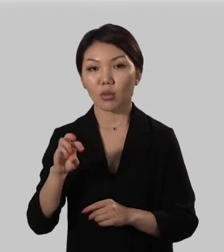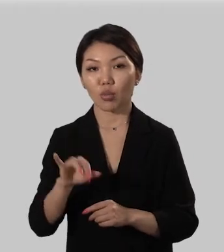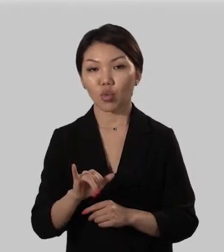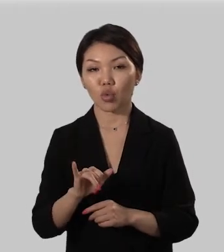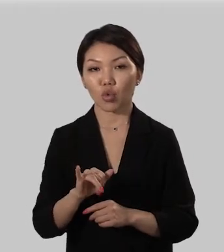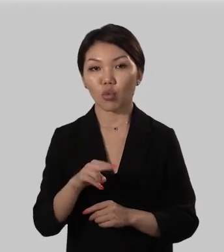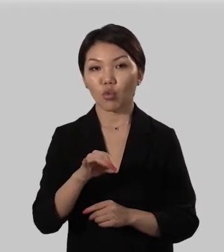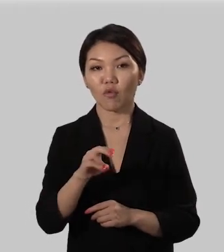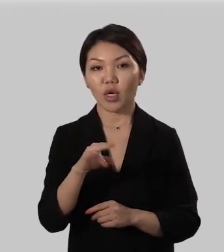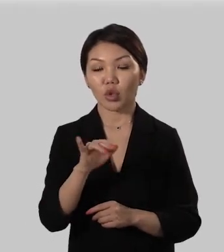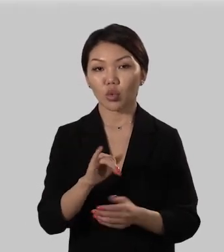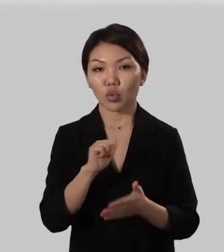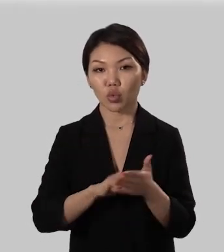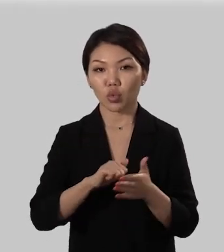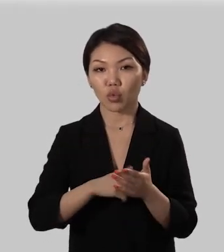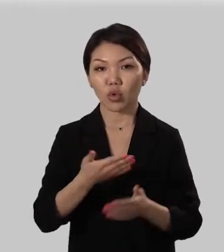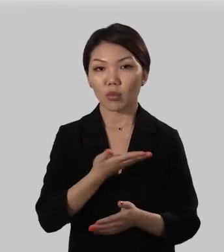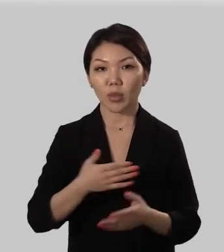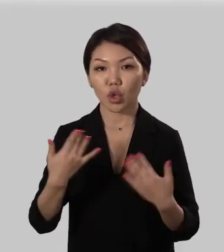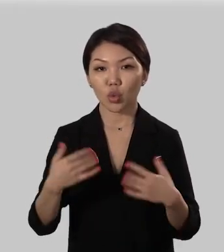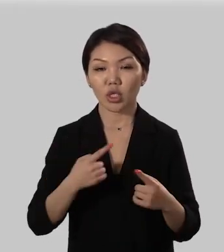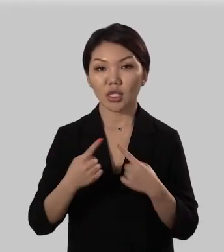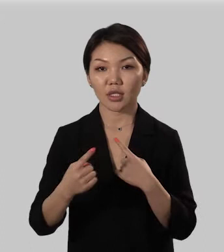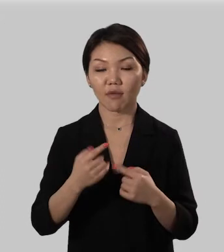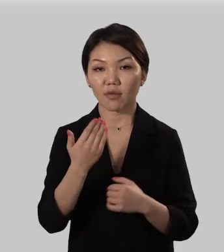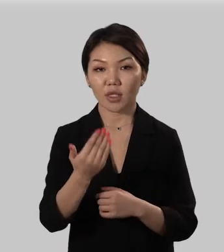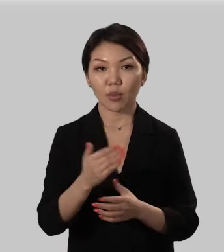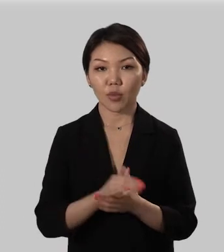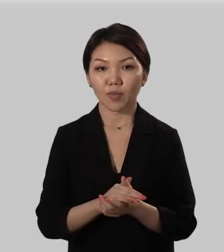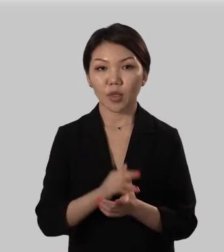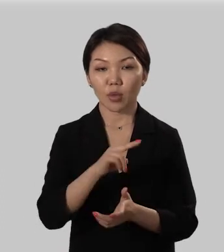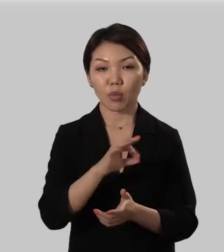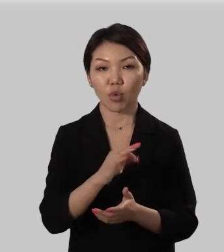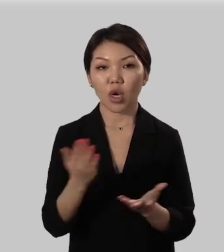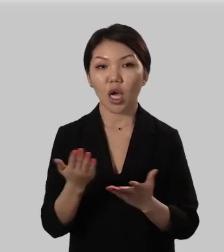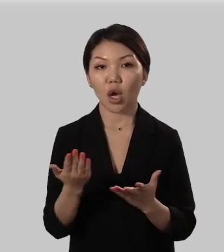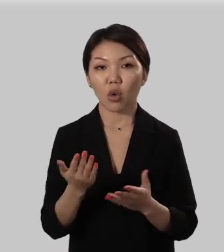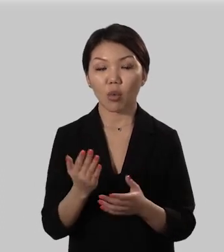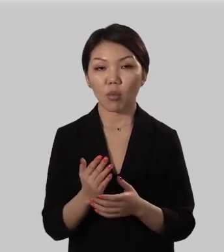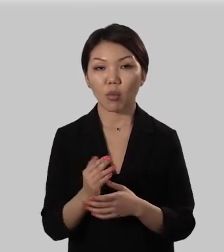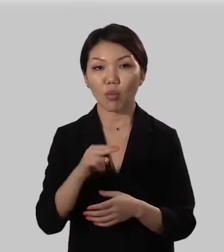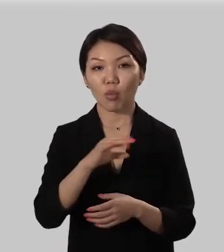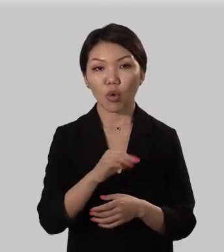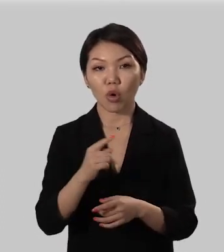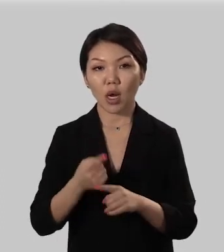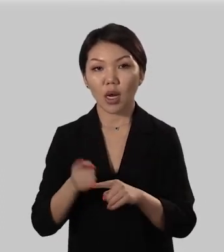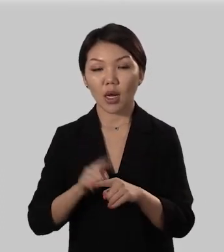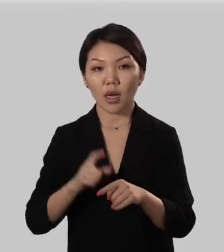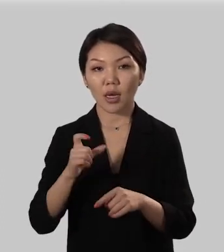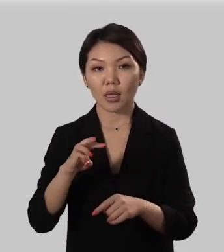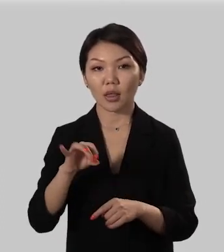тобой по какому поводу поэтому местоимение с предлогом